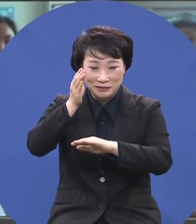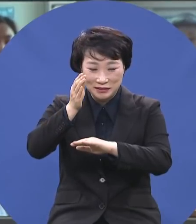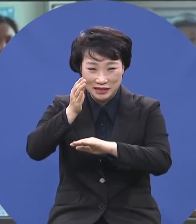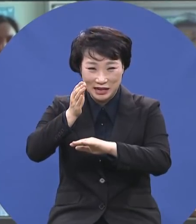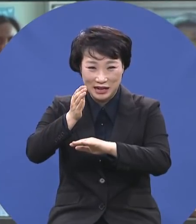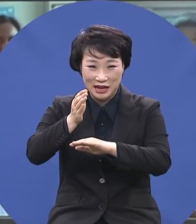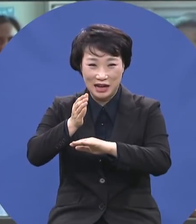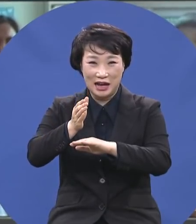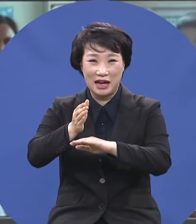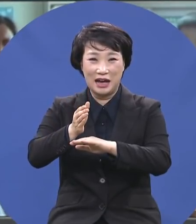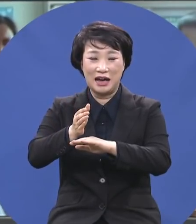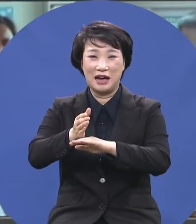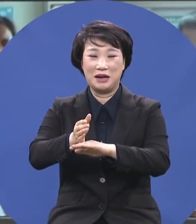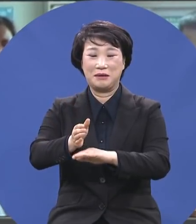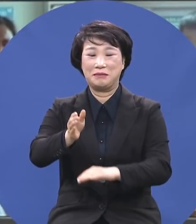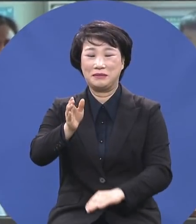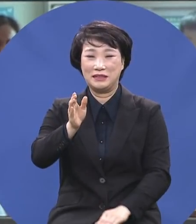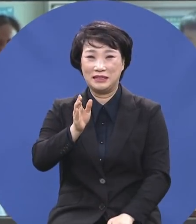감사합니다.